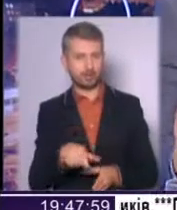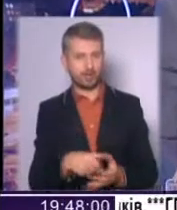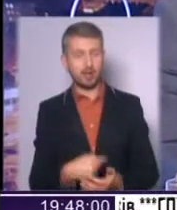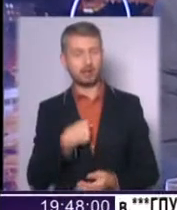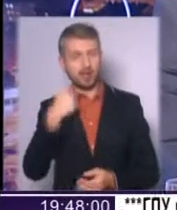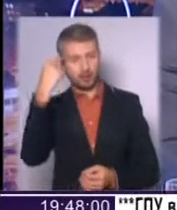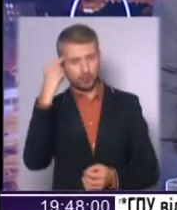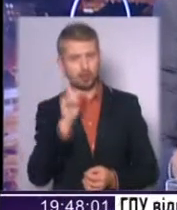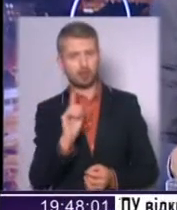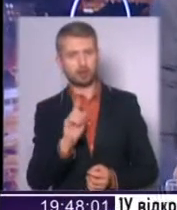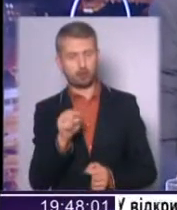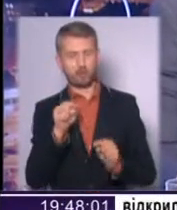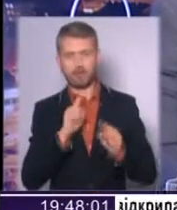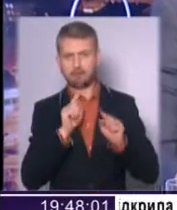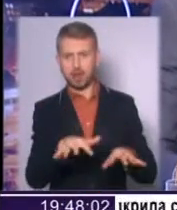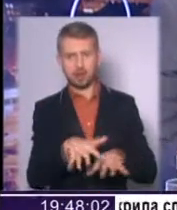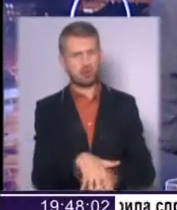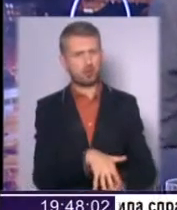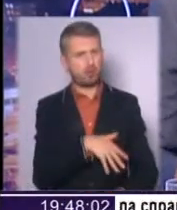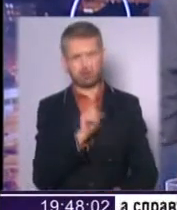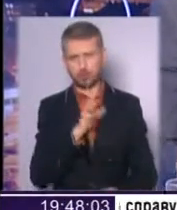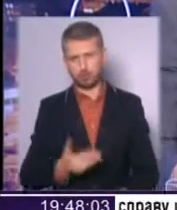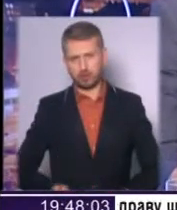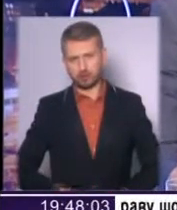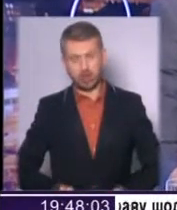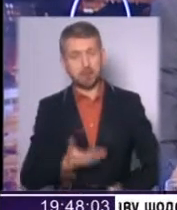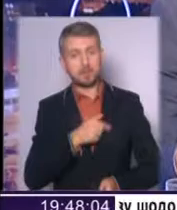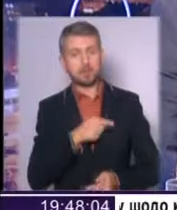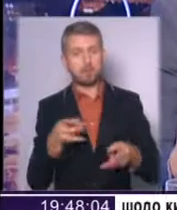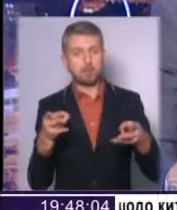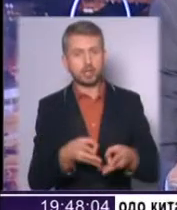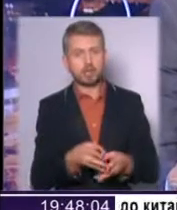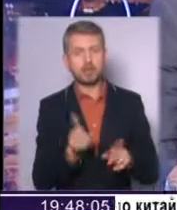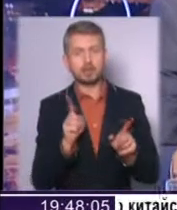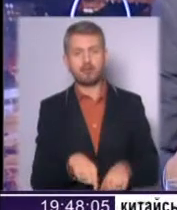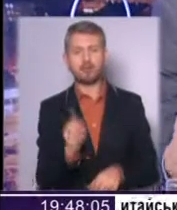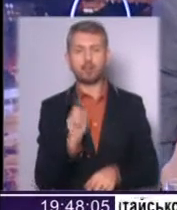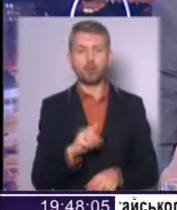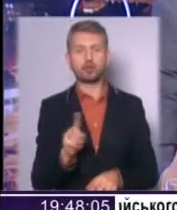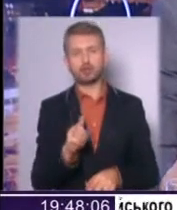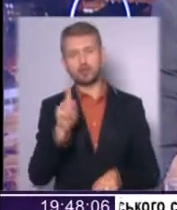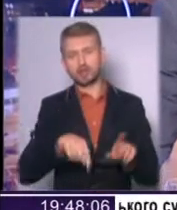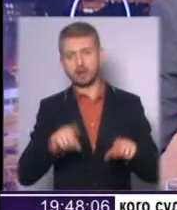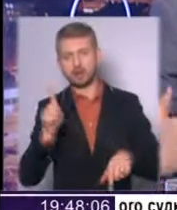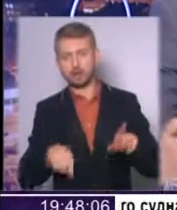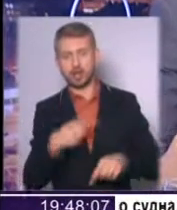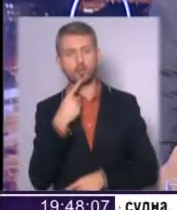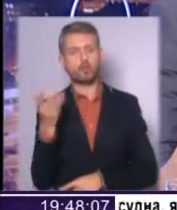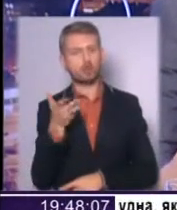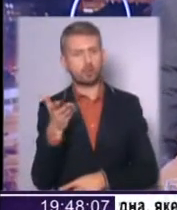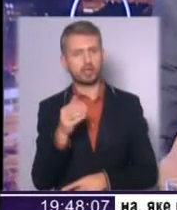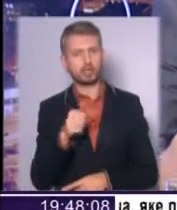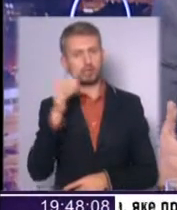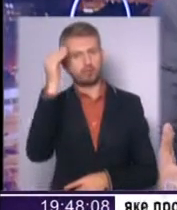який може вийти до трибуни і хоч їхню позицію висловити. Тим паче, я обирався по мажоритарному округу, і люди теж на